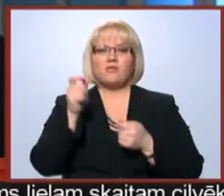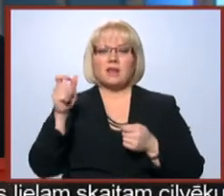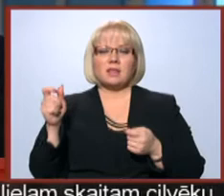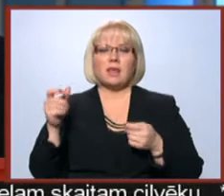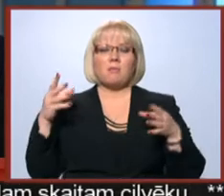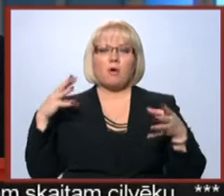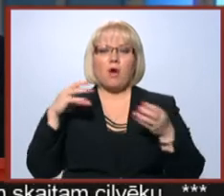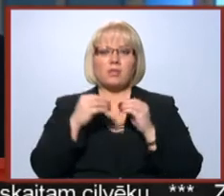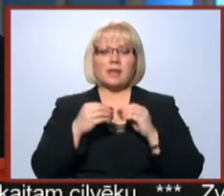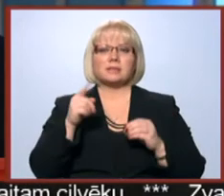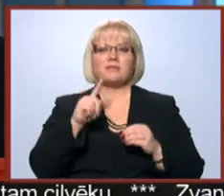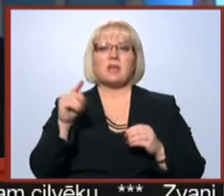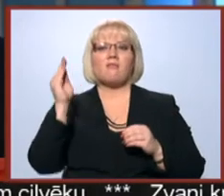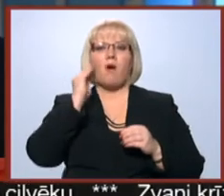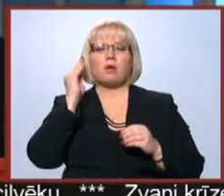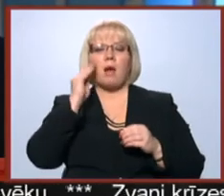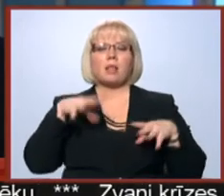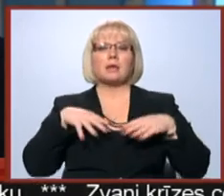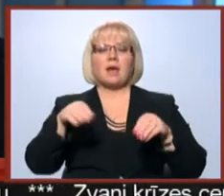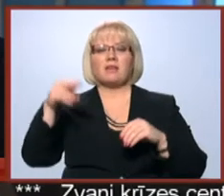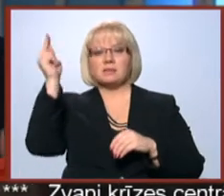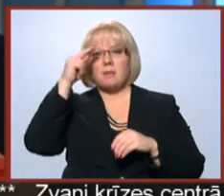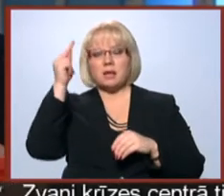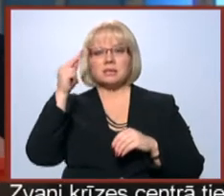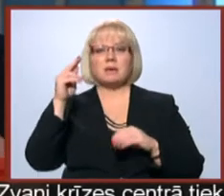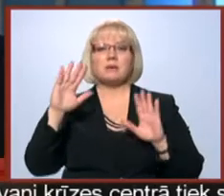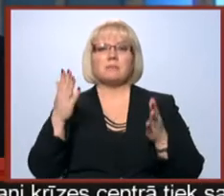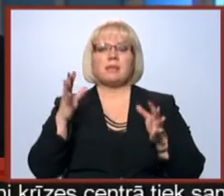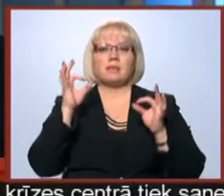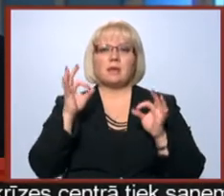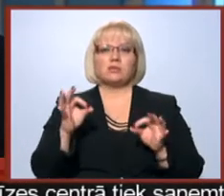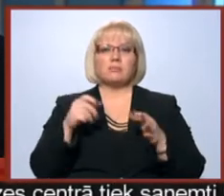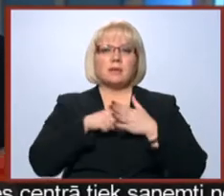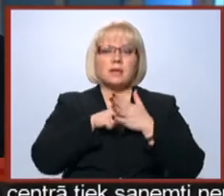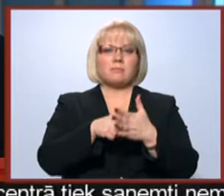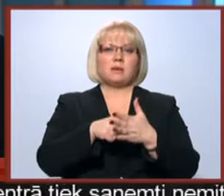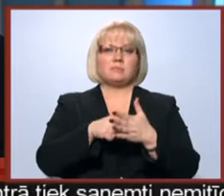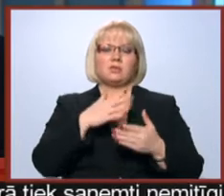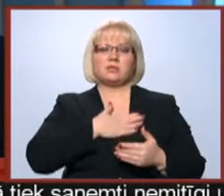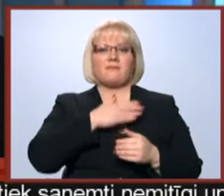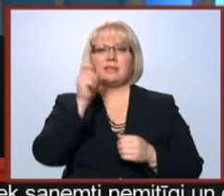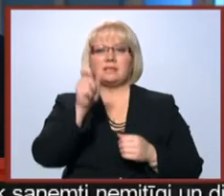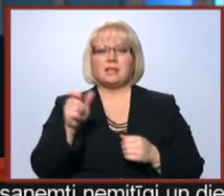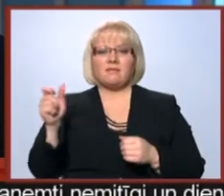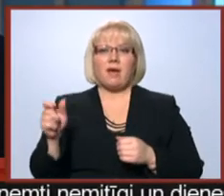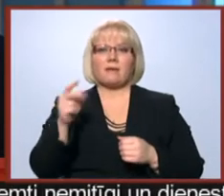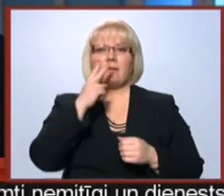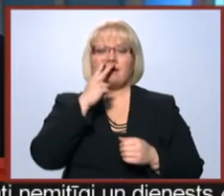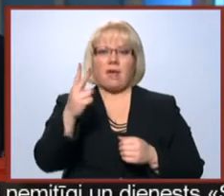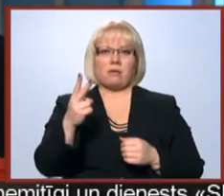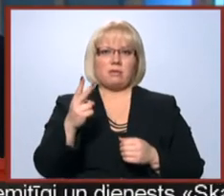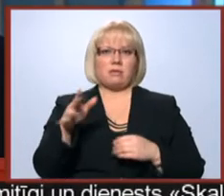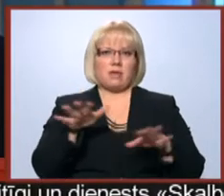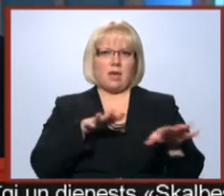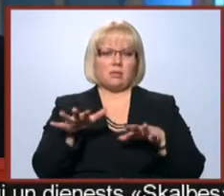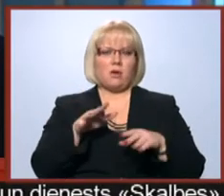viņiem nevis vienkārši formāli ir jāved šīs te mācības, bet viņiem ir jāpiespiež savi cilvēki reaģēt uz viņām. Un